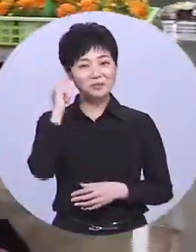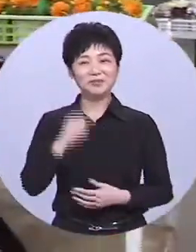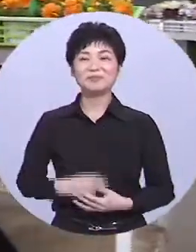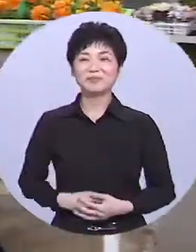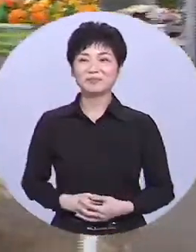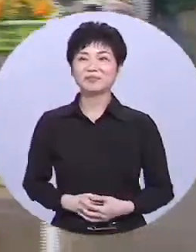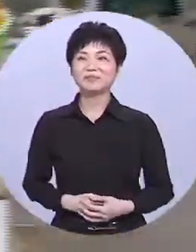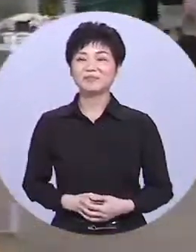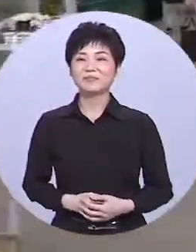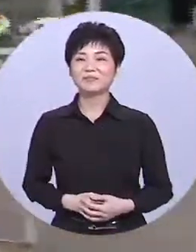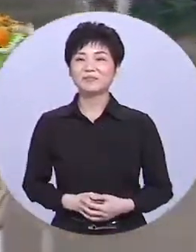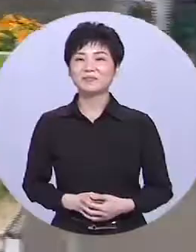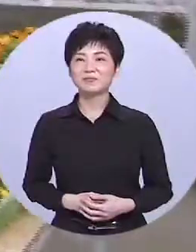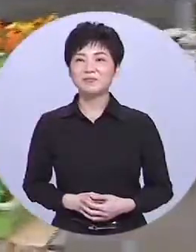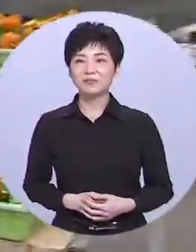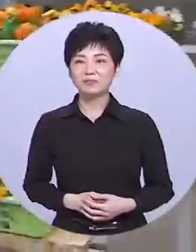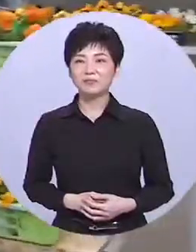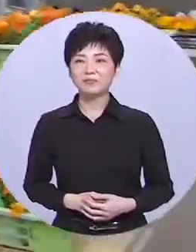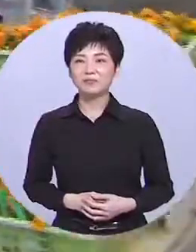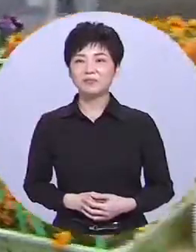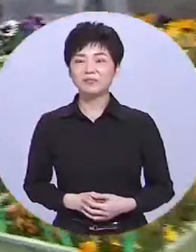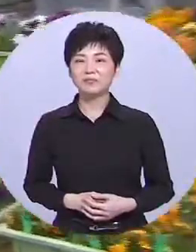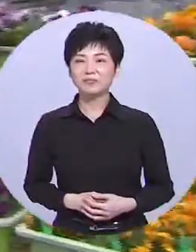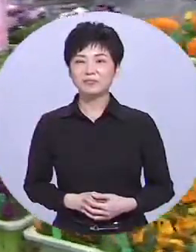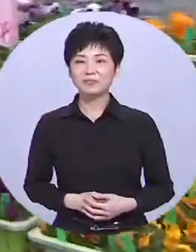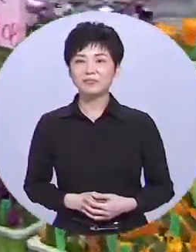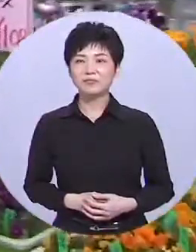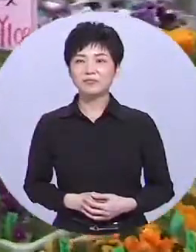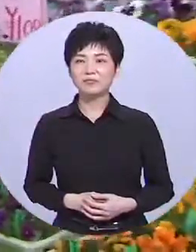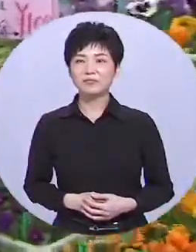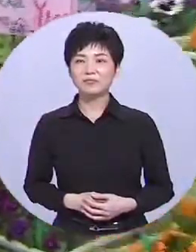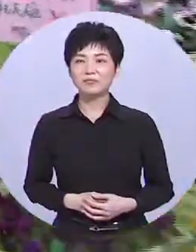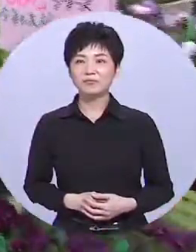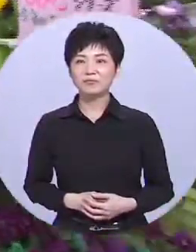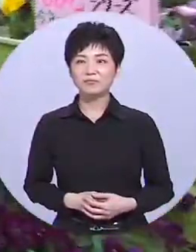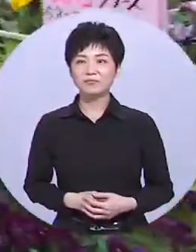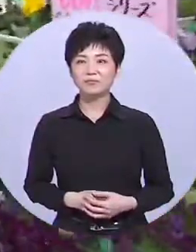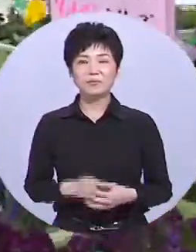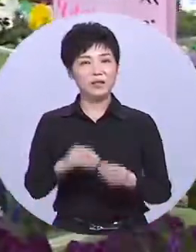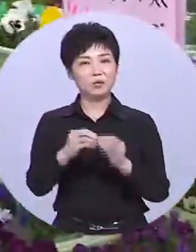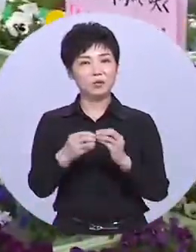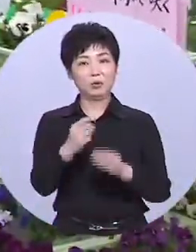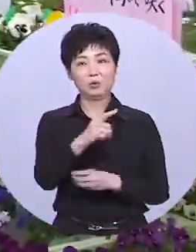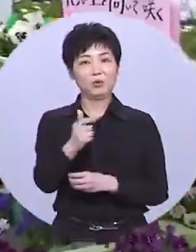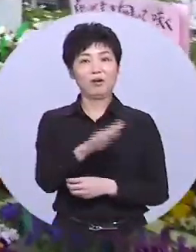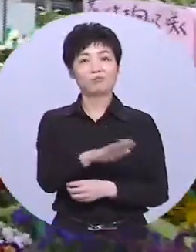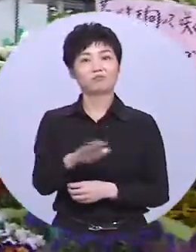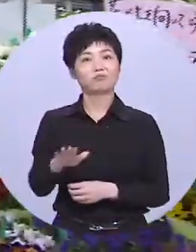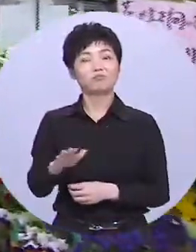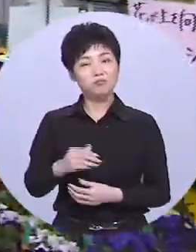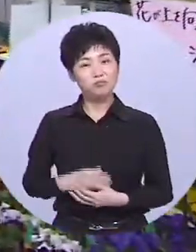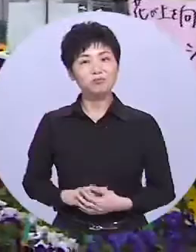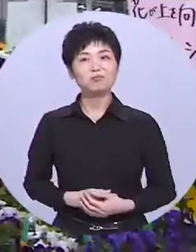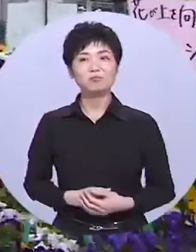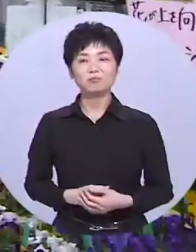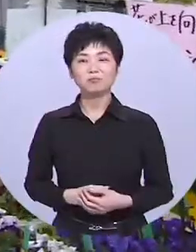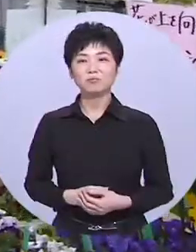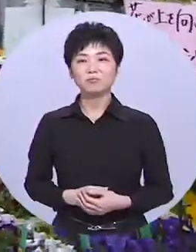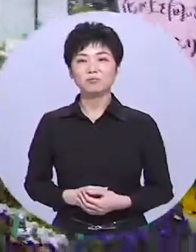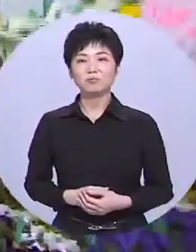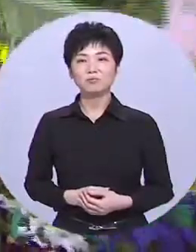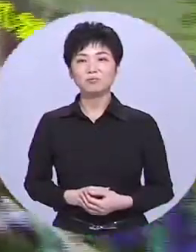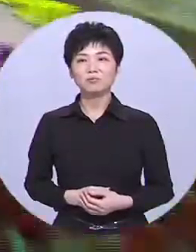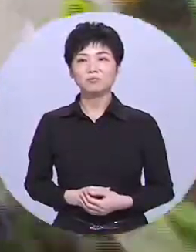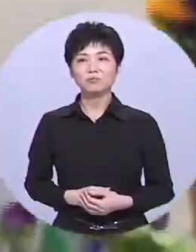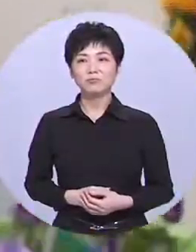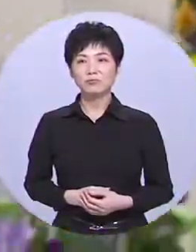こう色が変わった色してますね。 複色でね、二色咲きとか、 うん、これもなんか素敵だな。